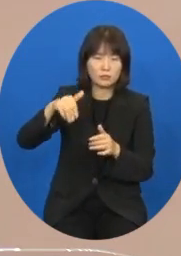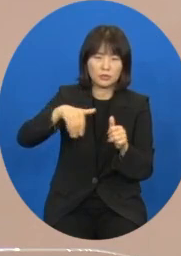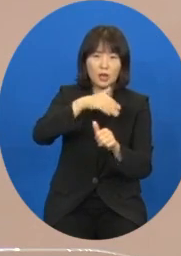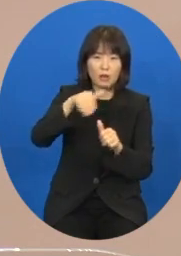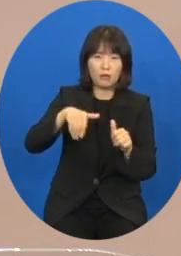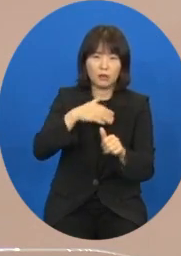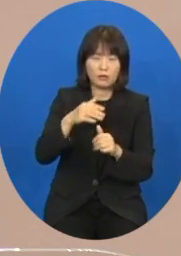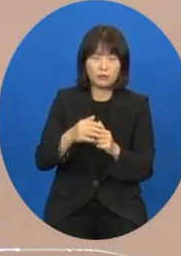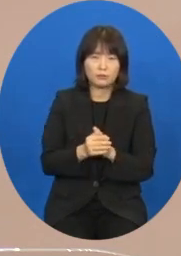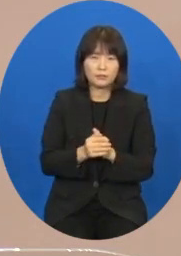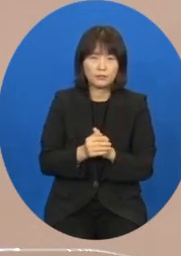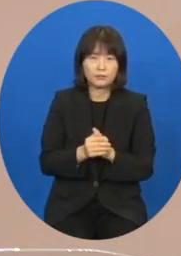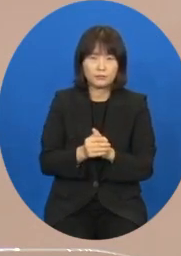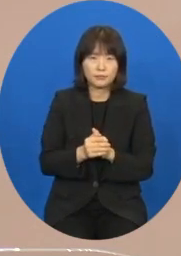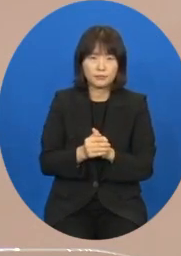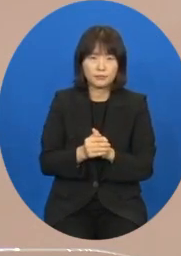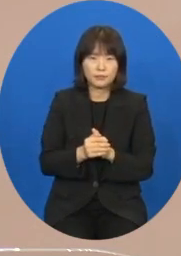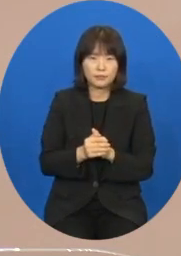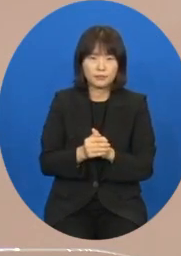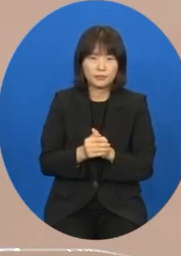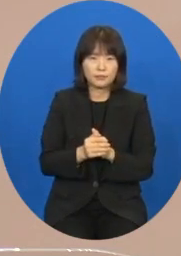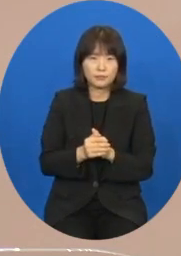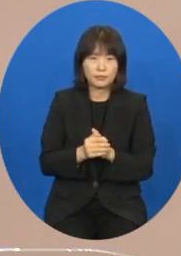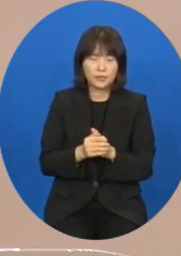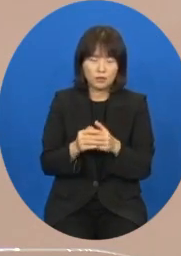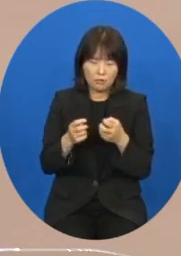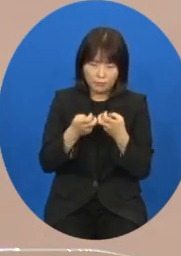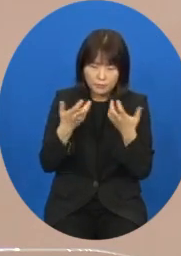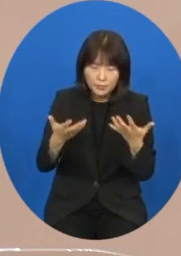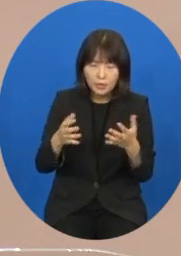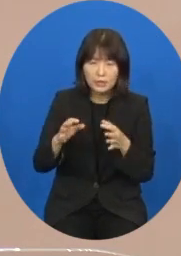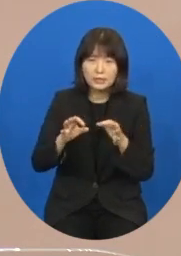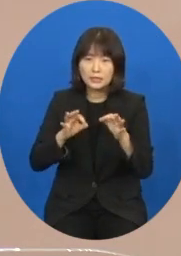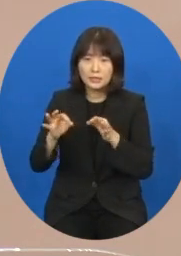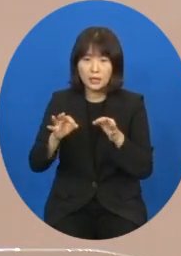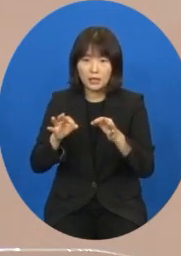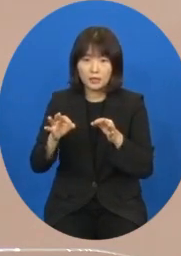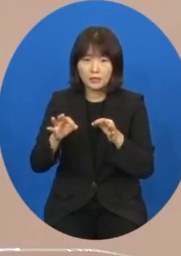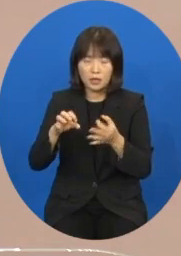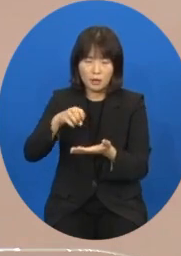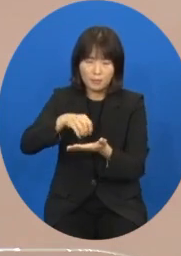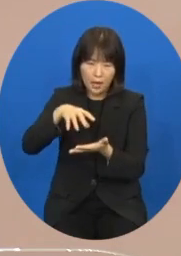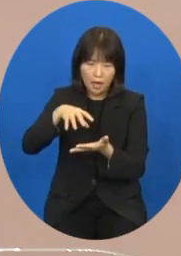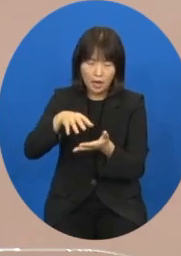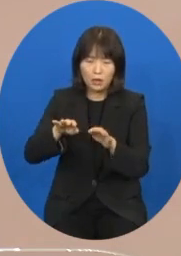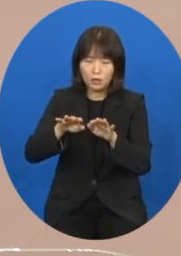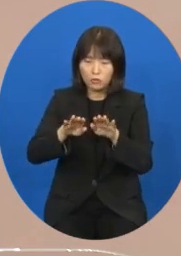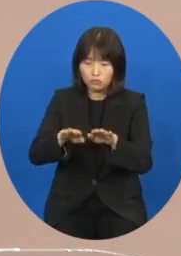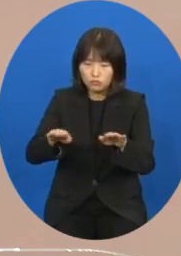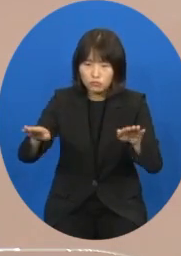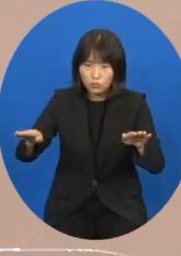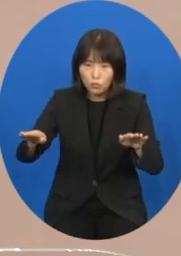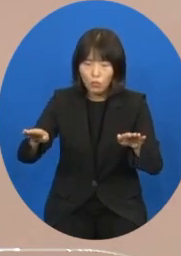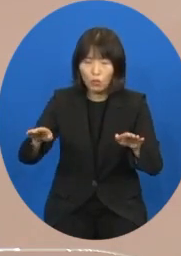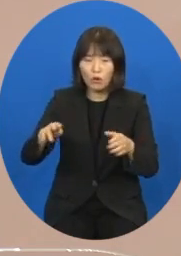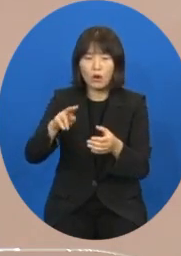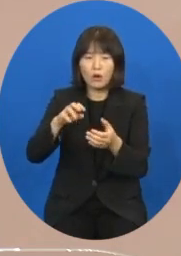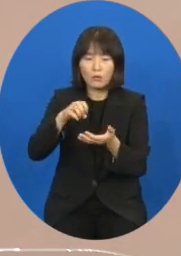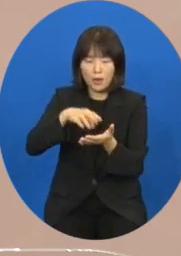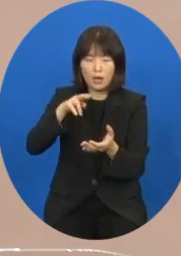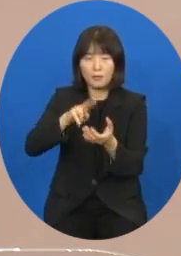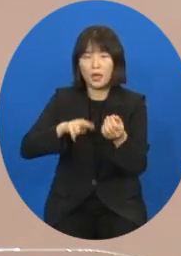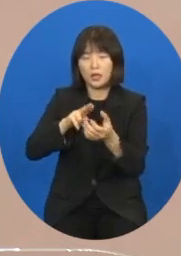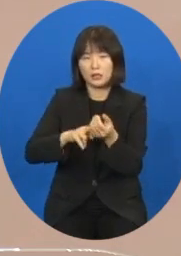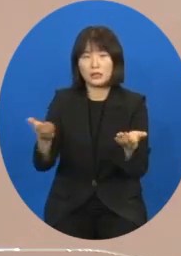오죽했으면 시장에 빵을 받아다가 좌판에다가 빵을 파는 일을 하려고 생각하셨을